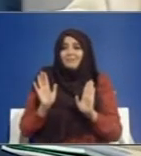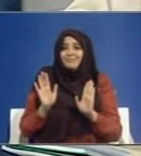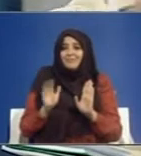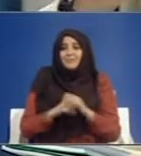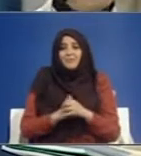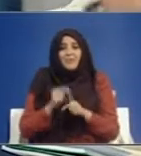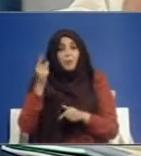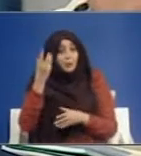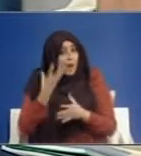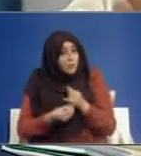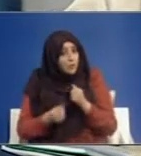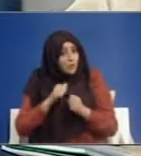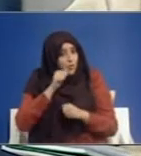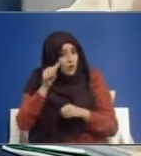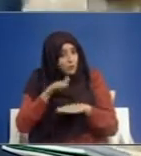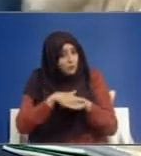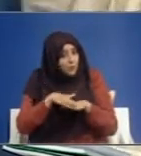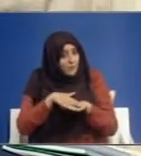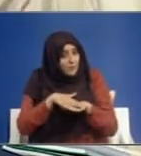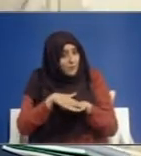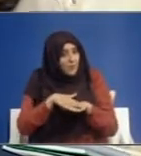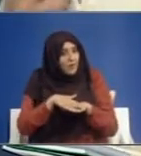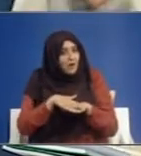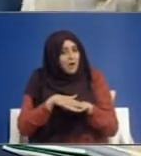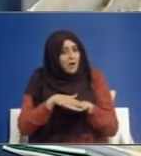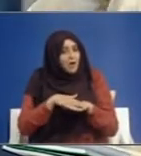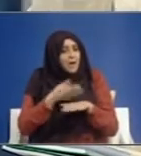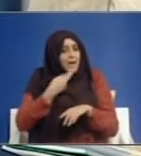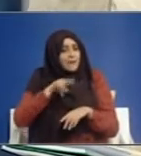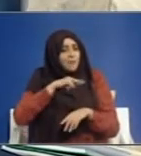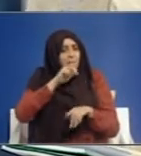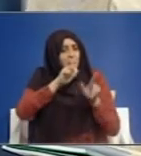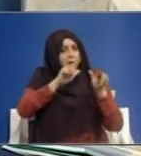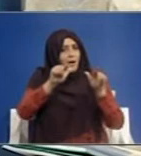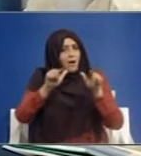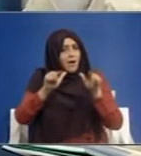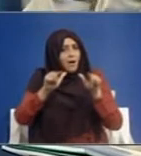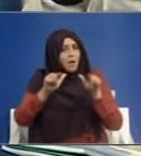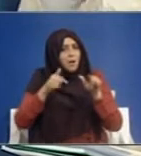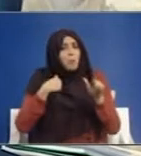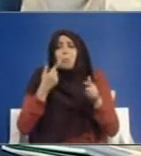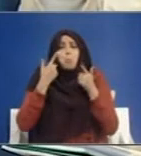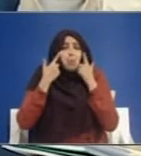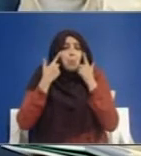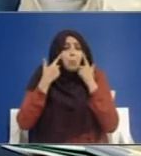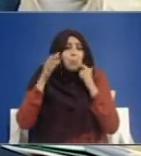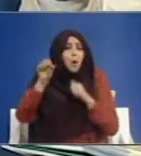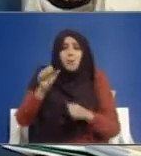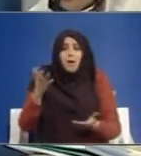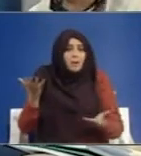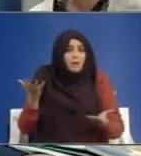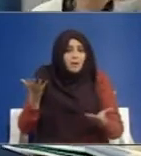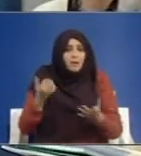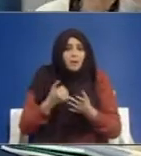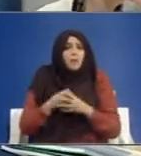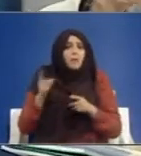هو غاب بدون مبرر، مسؤولين المحيطين به ما لم يأبهوا له